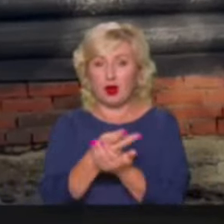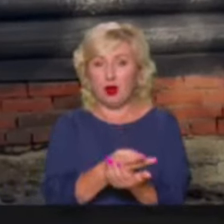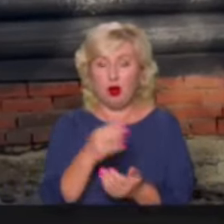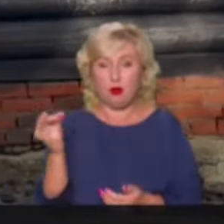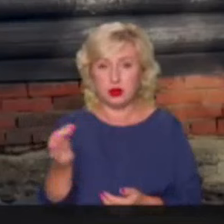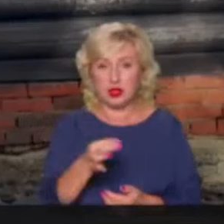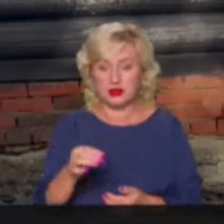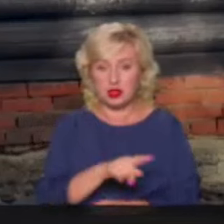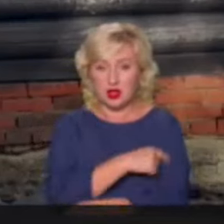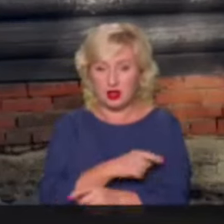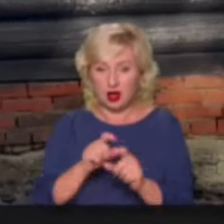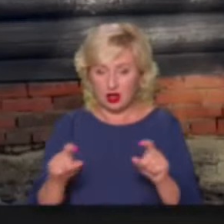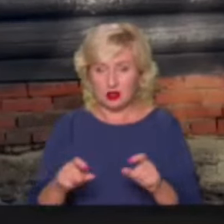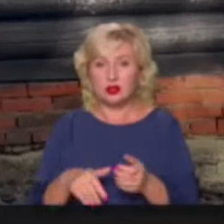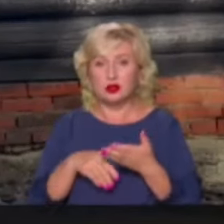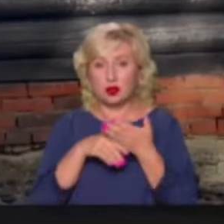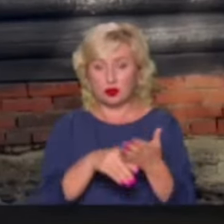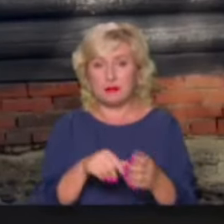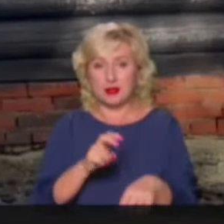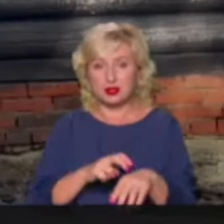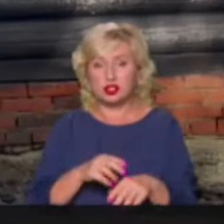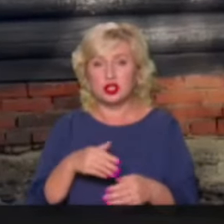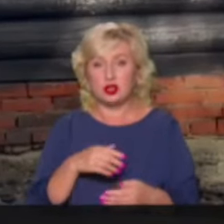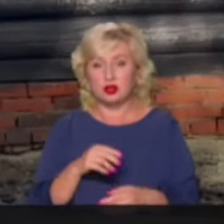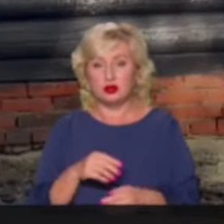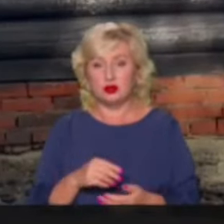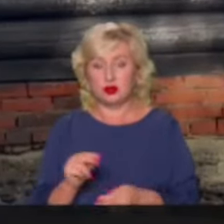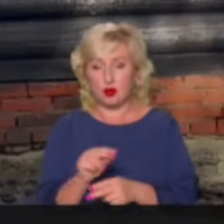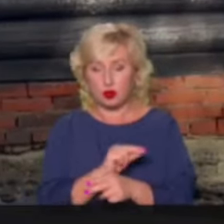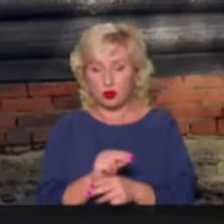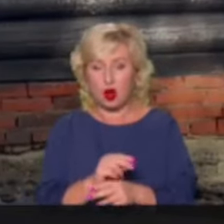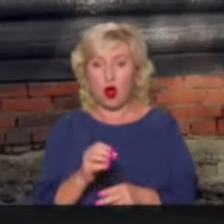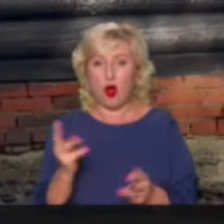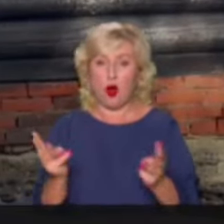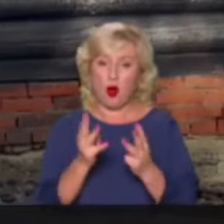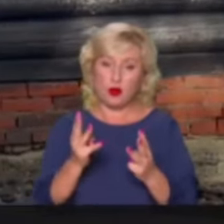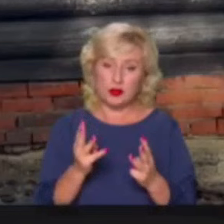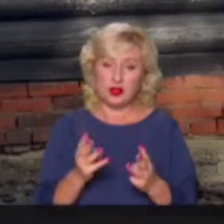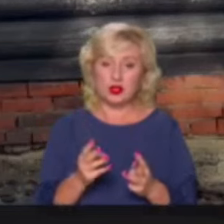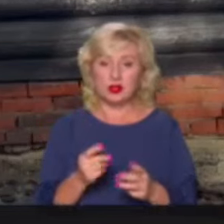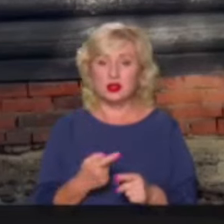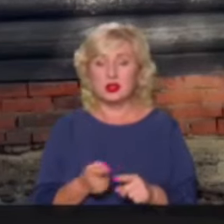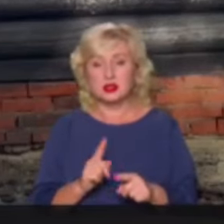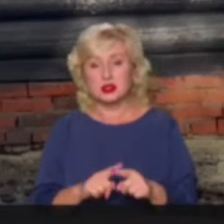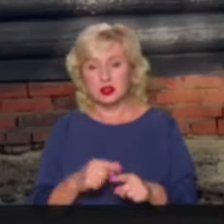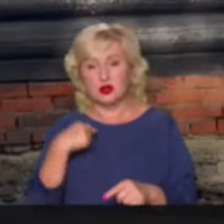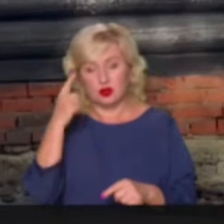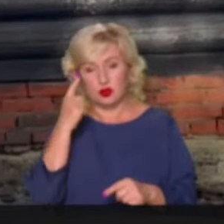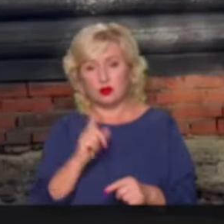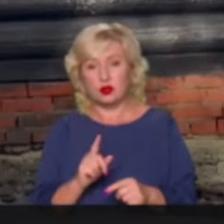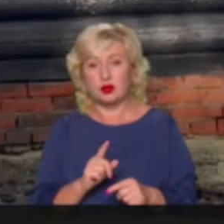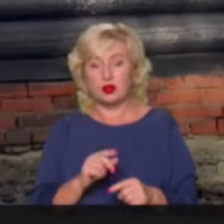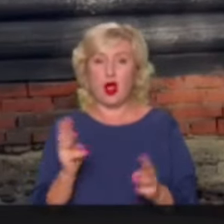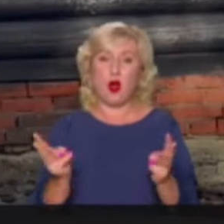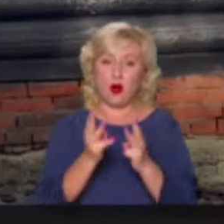тому оказується перша медична допомога. Це опіки чи там? Я думаю, що як і